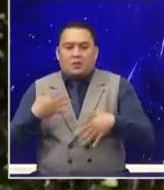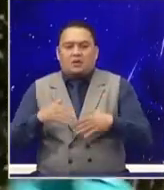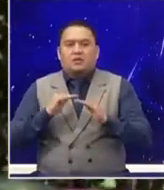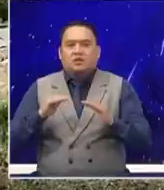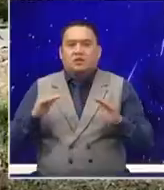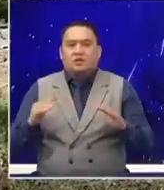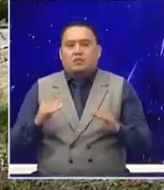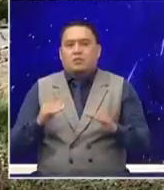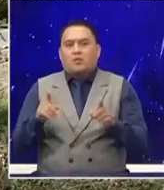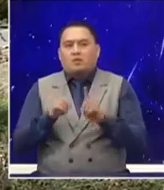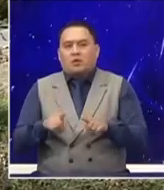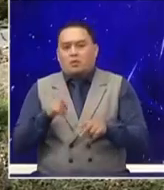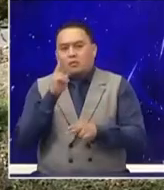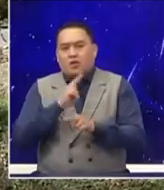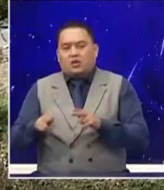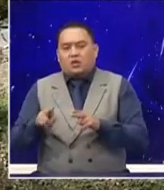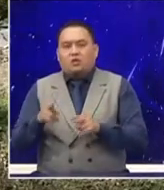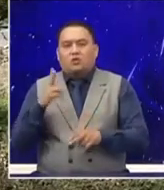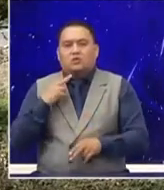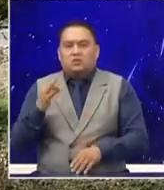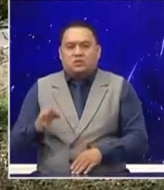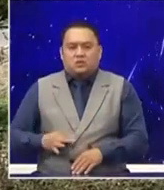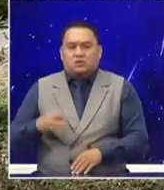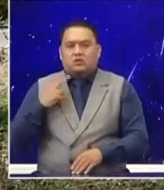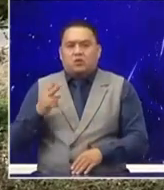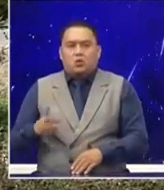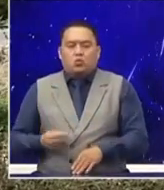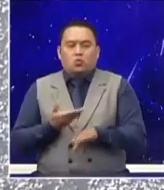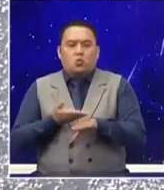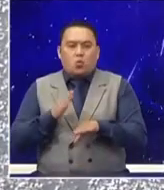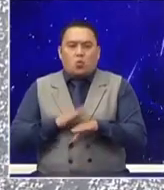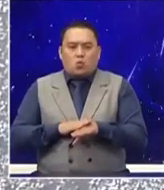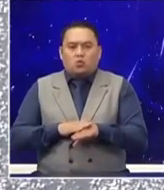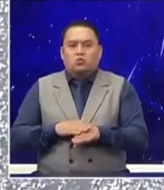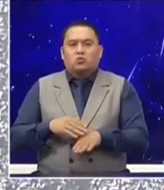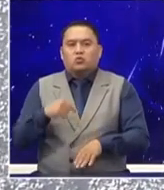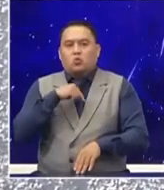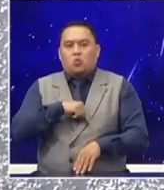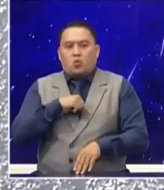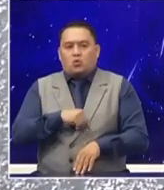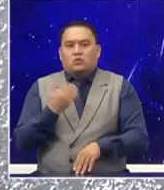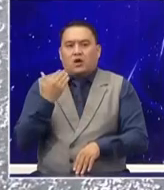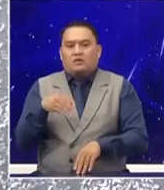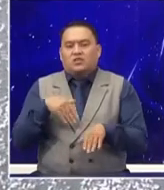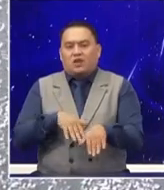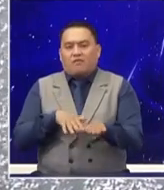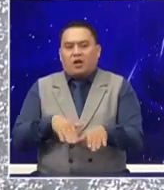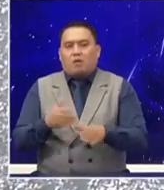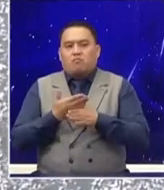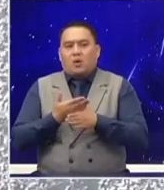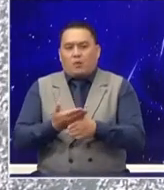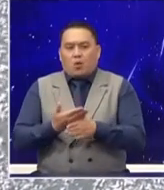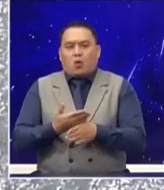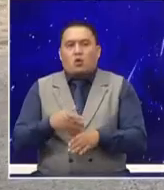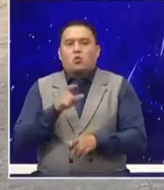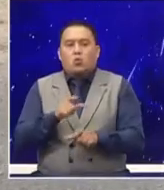детей. Одного за другим они потеряли сына и дочь, но выпавшие на их долю трудности не сломили духа. Мисон, будучи швеей, помогает знающим